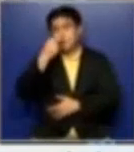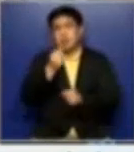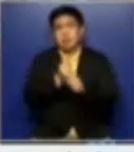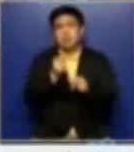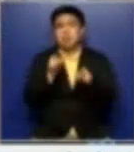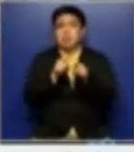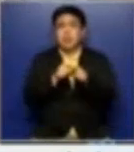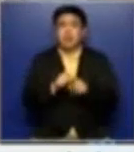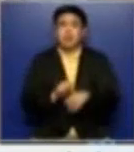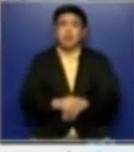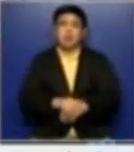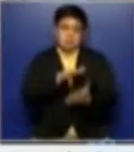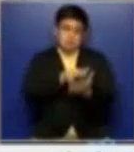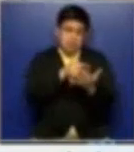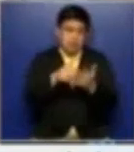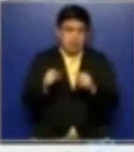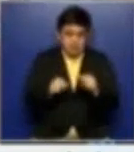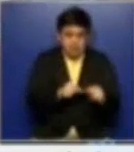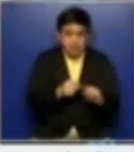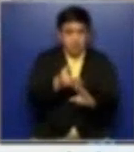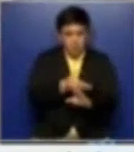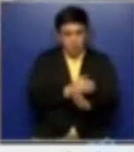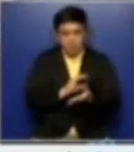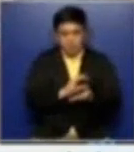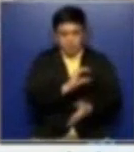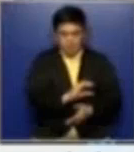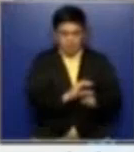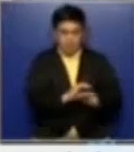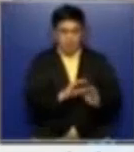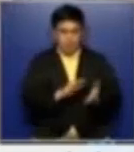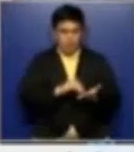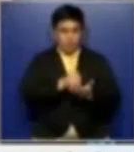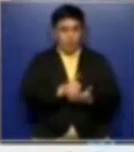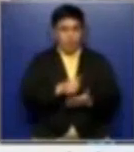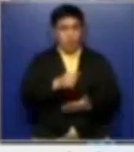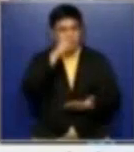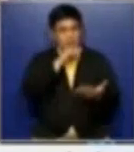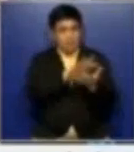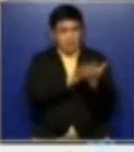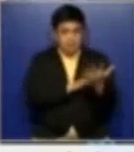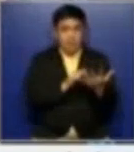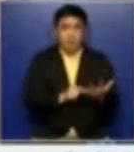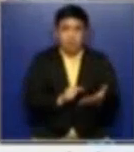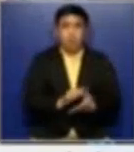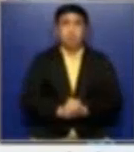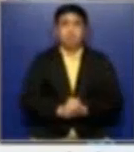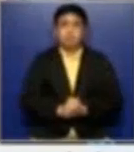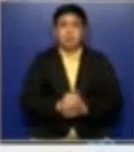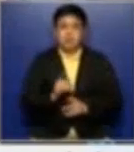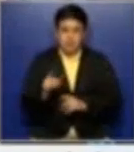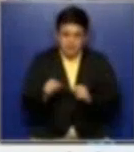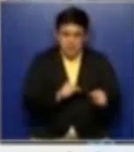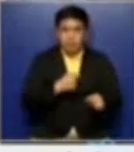คือแผนฟื้นฟูนะท่านต้องคิดว่างบประมาณวันนี้คือแผนฟื้นฟูบริษัทประเทศไทยต่อไป